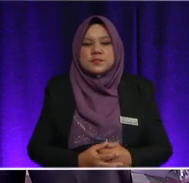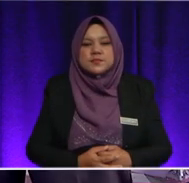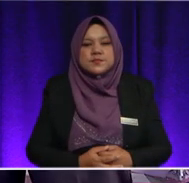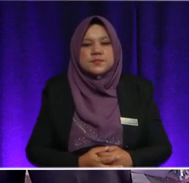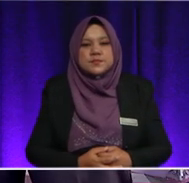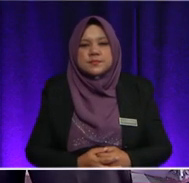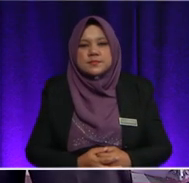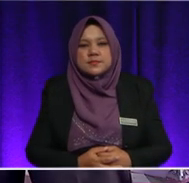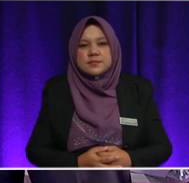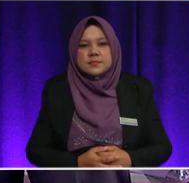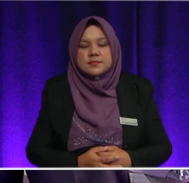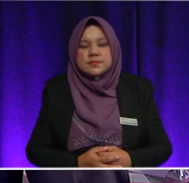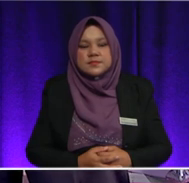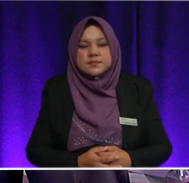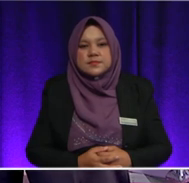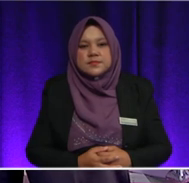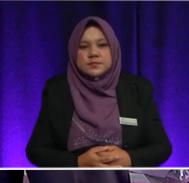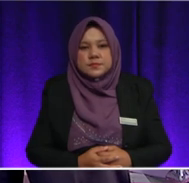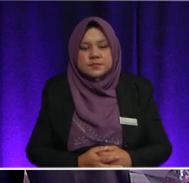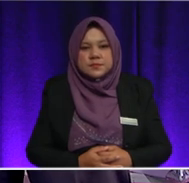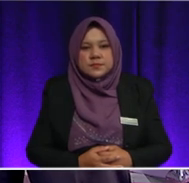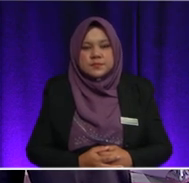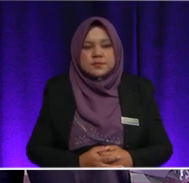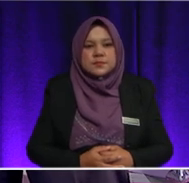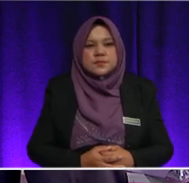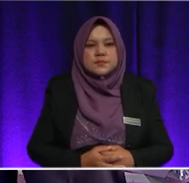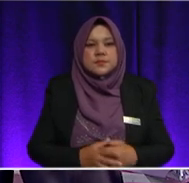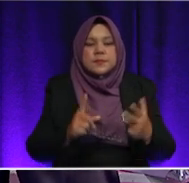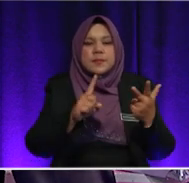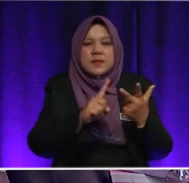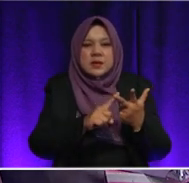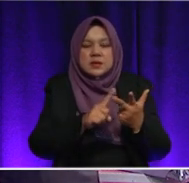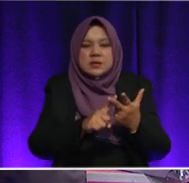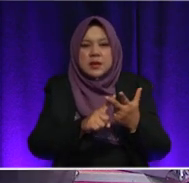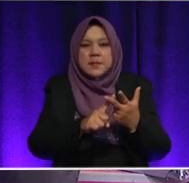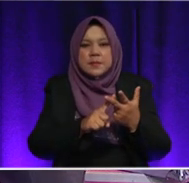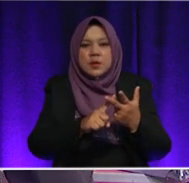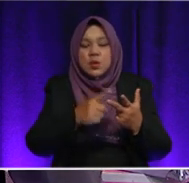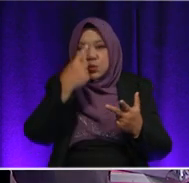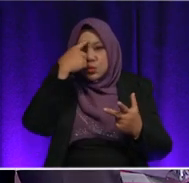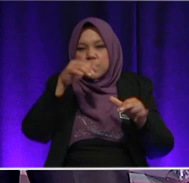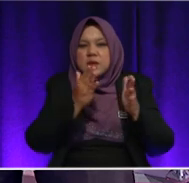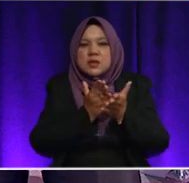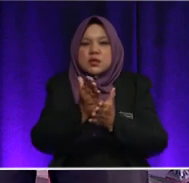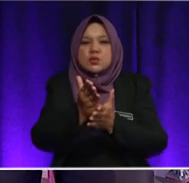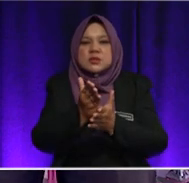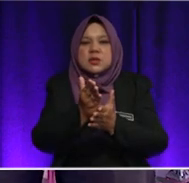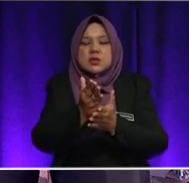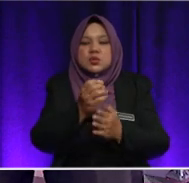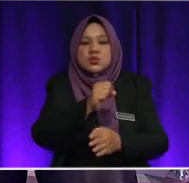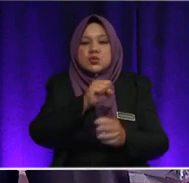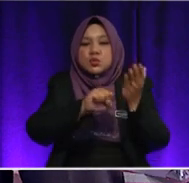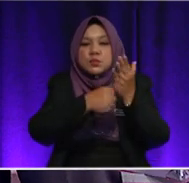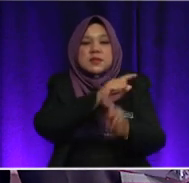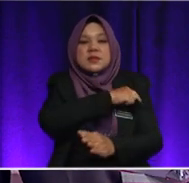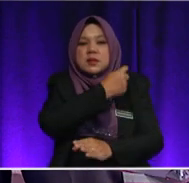Oke kepentingannya adalah untuk mengekatkan ke sistem yang ketiga adalah menjamin makanan sumber betul saya kita